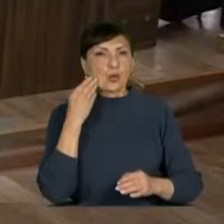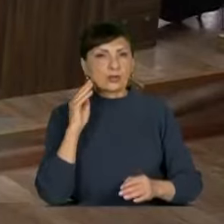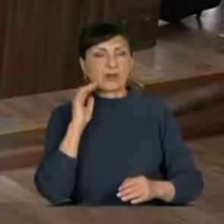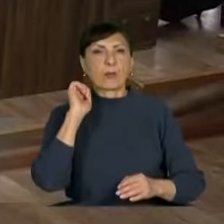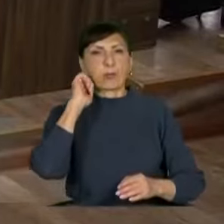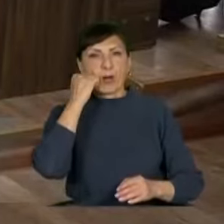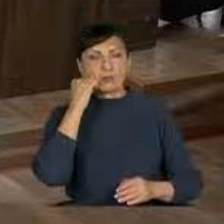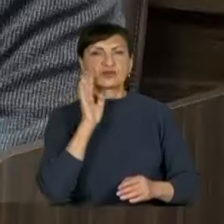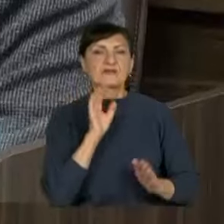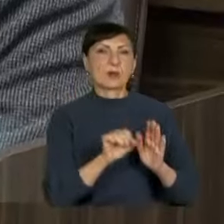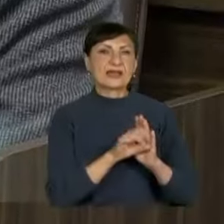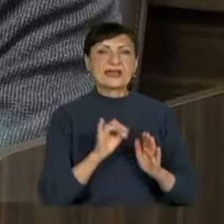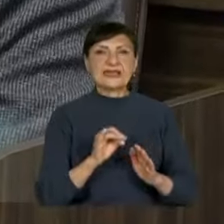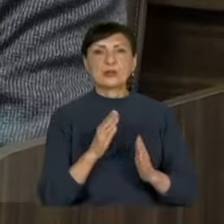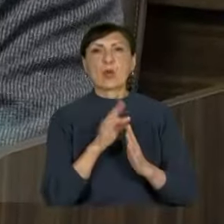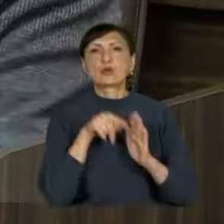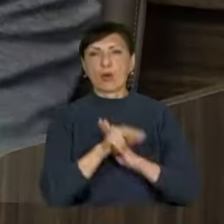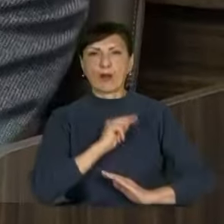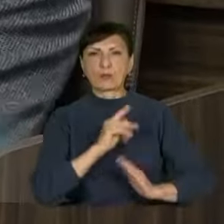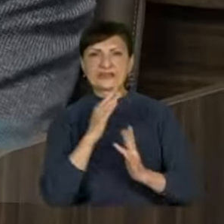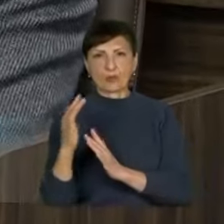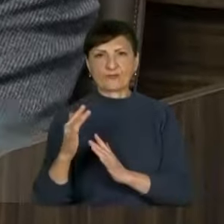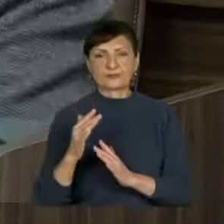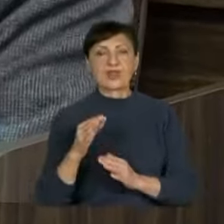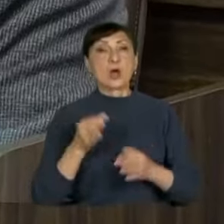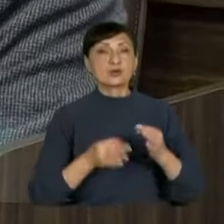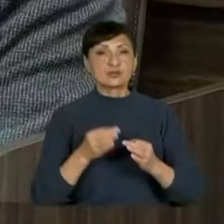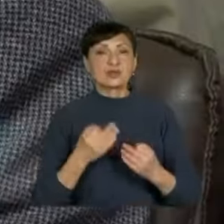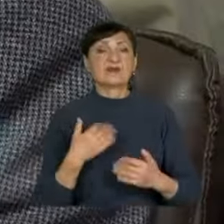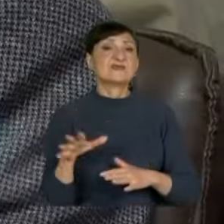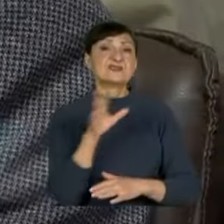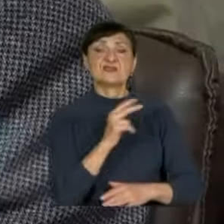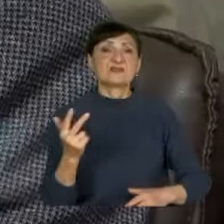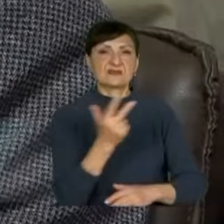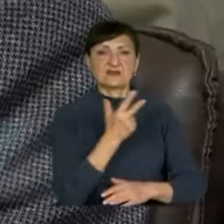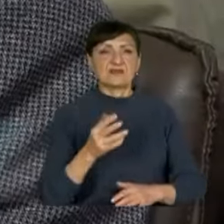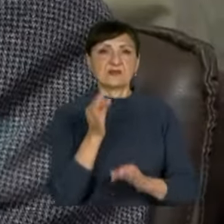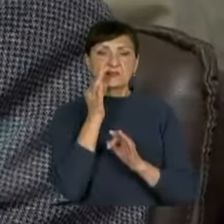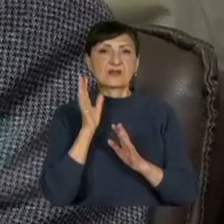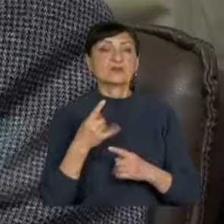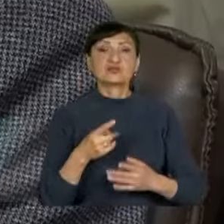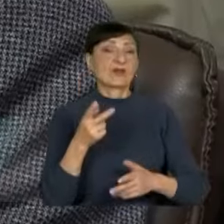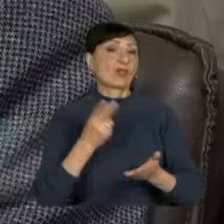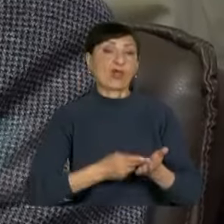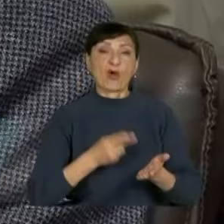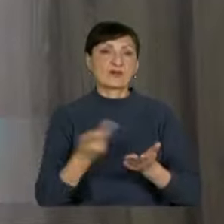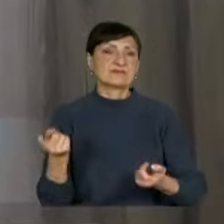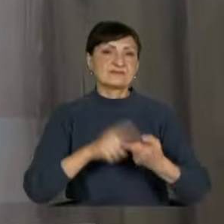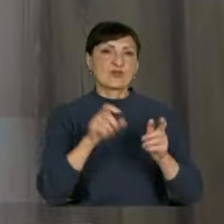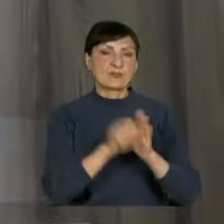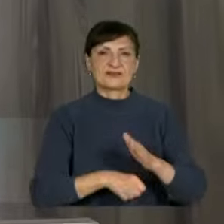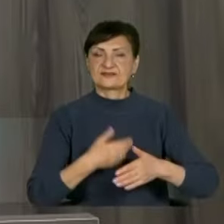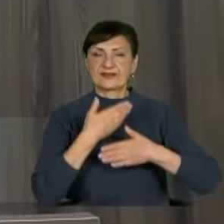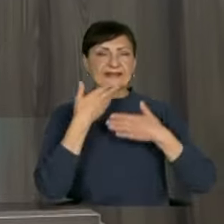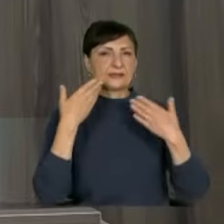бабушка погибшей и садовник дома. Судья Бахыджан Бакирбаев оправдал всех троих фигурантов в связи с недоказанностью их причастности к